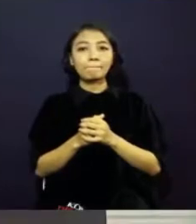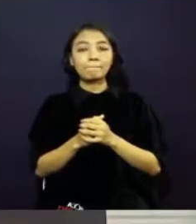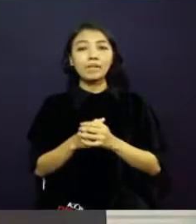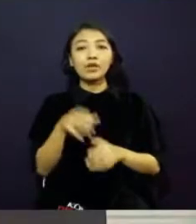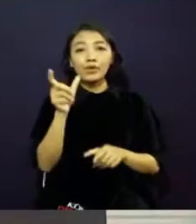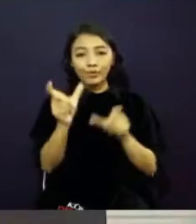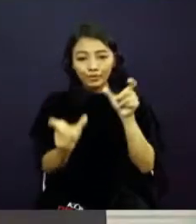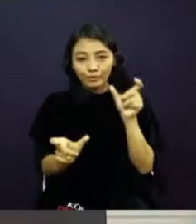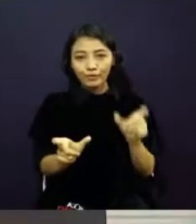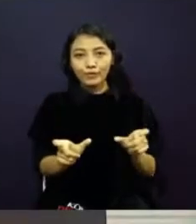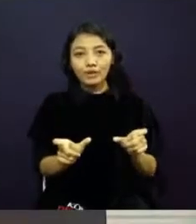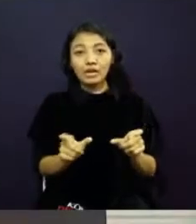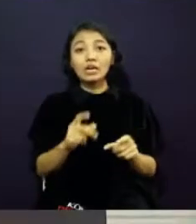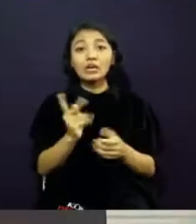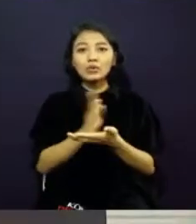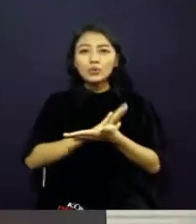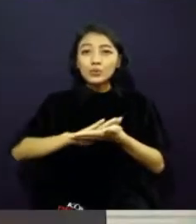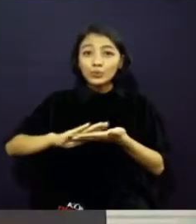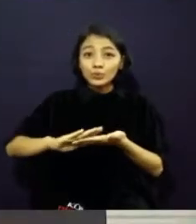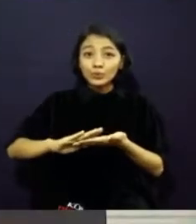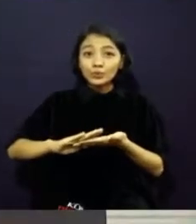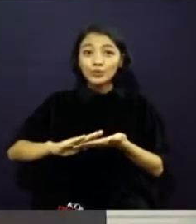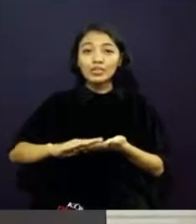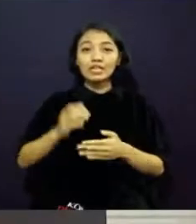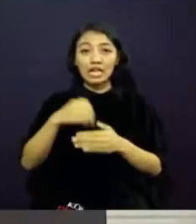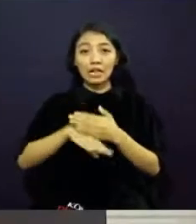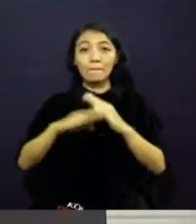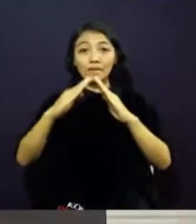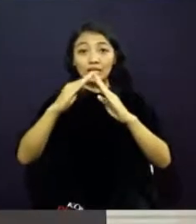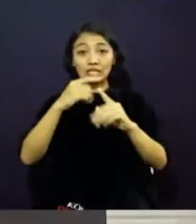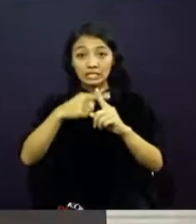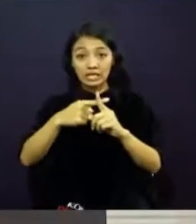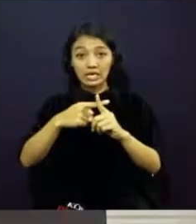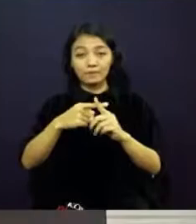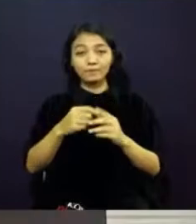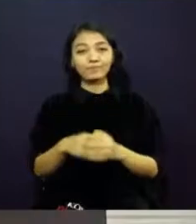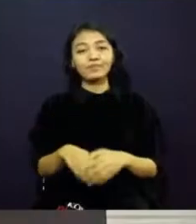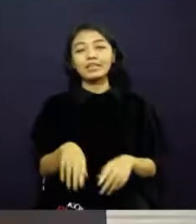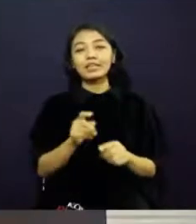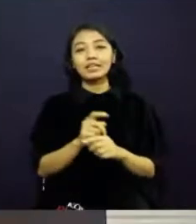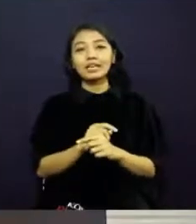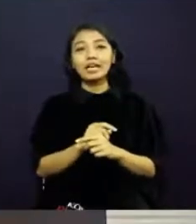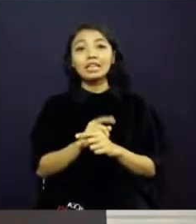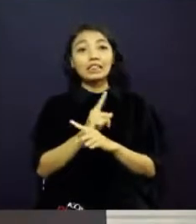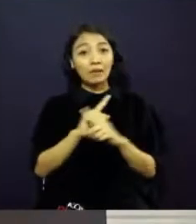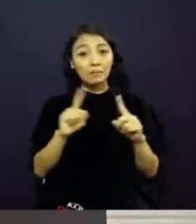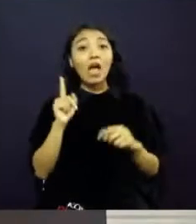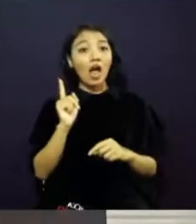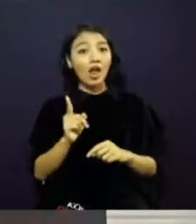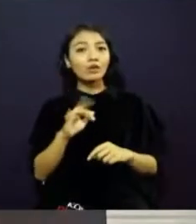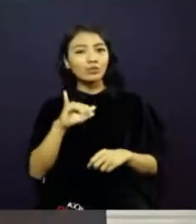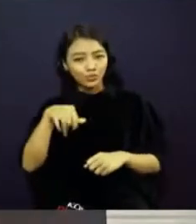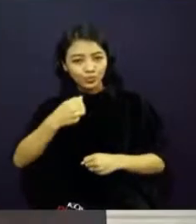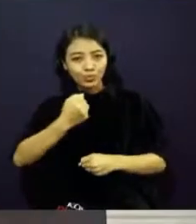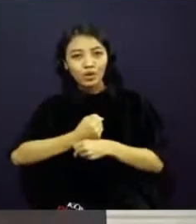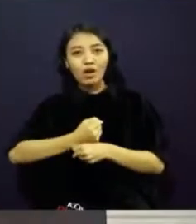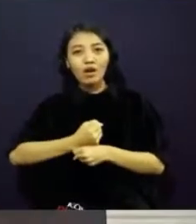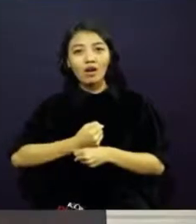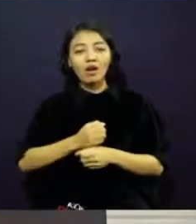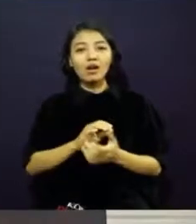kekurusan nya diakui secara resmi oleh geredja tetapi juga mereka yang jauh lebih banyak